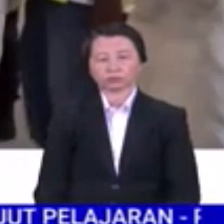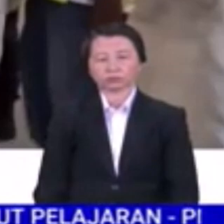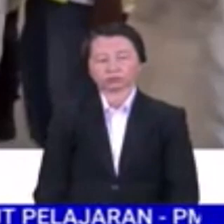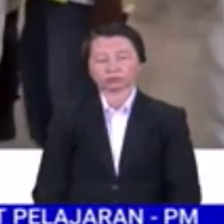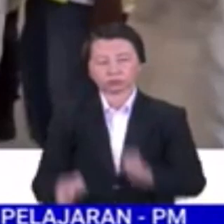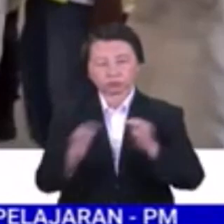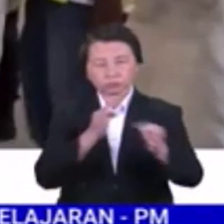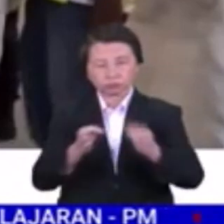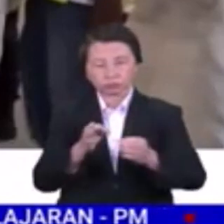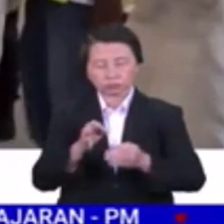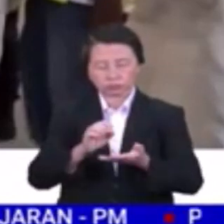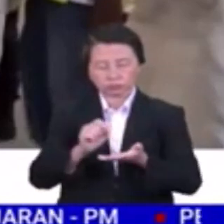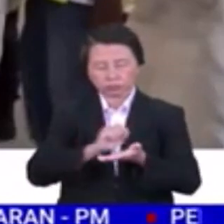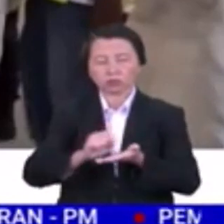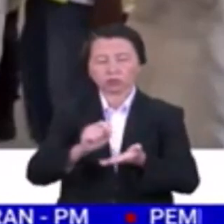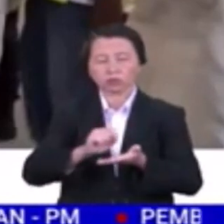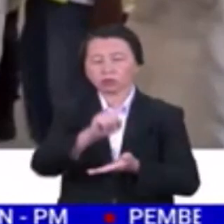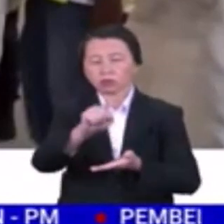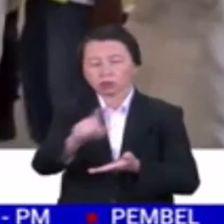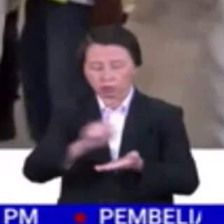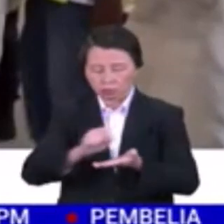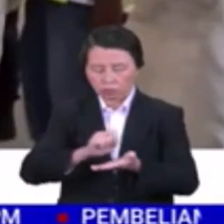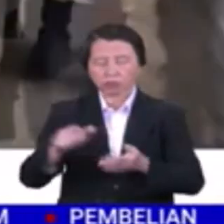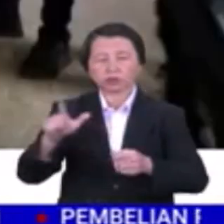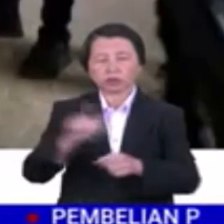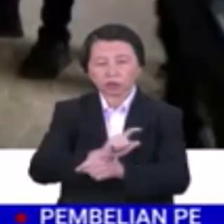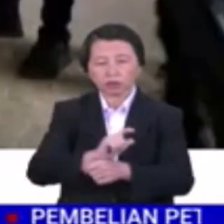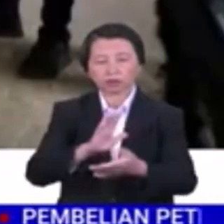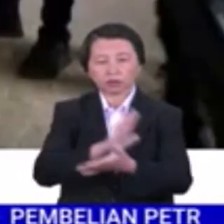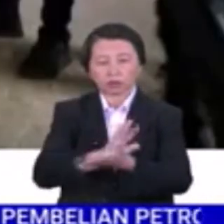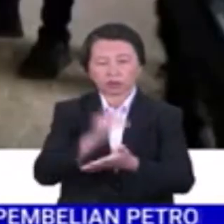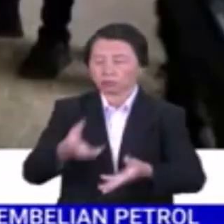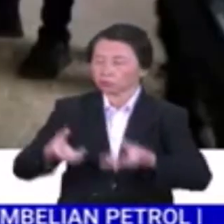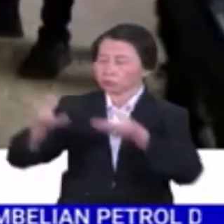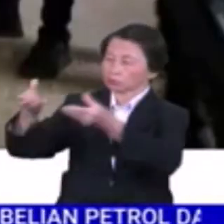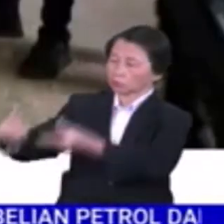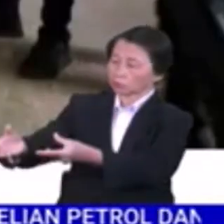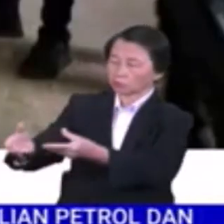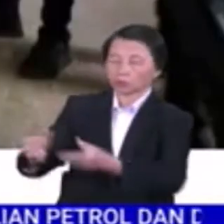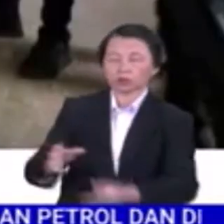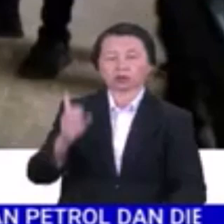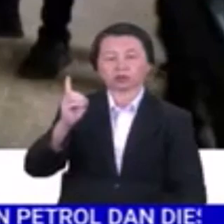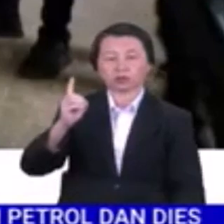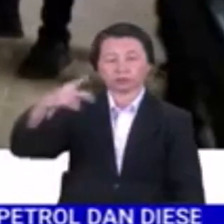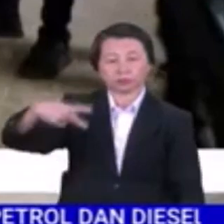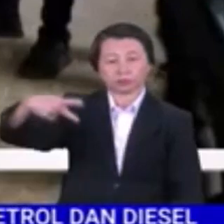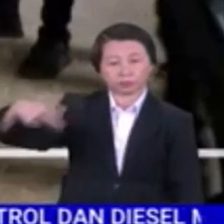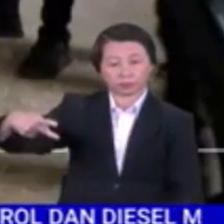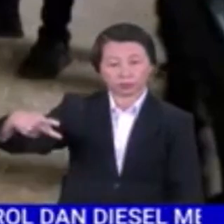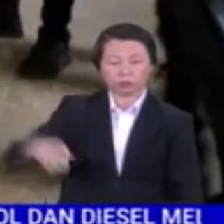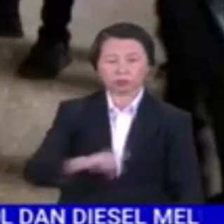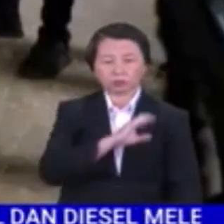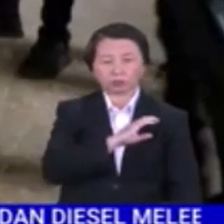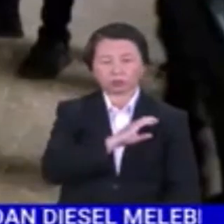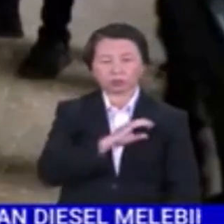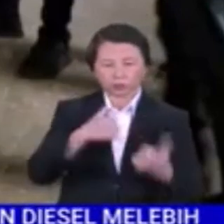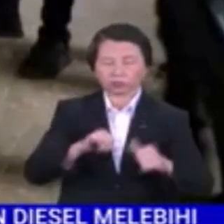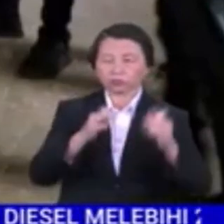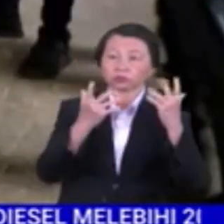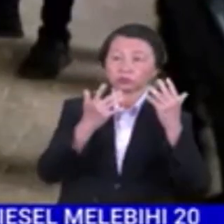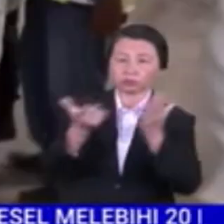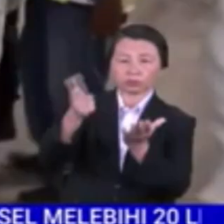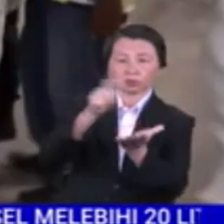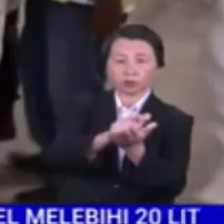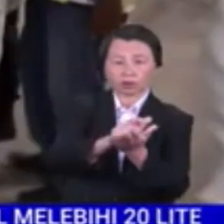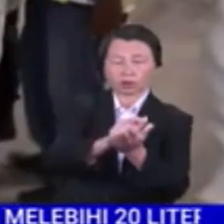Hai keterangan Perlu diambil giro pagi melengkapkan kertas catatan untuk diserahkan kepada timbalan pendakwa Raya police juga masih menunggu